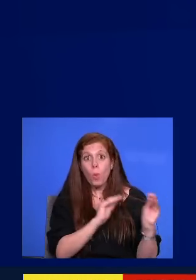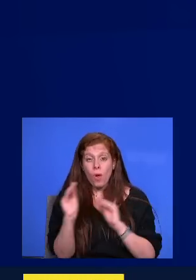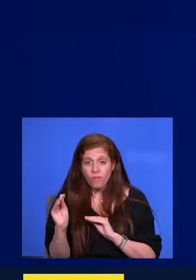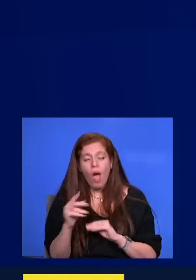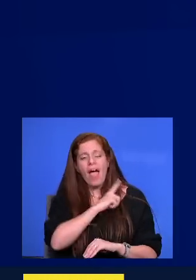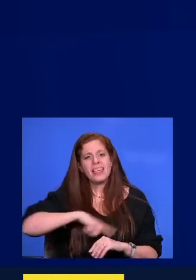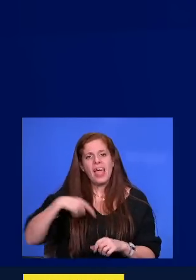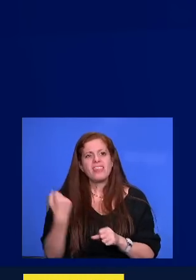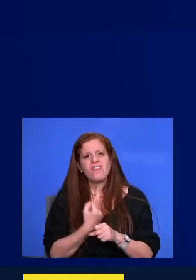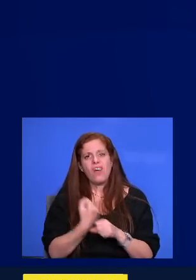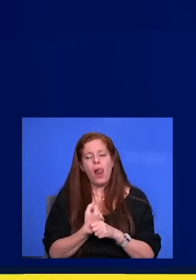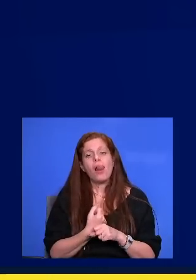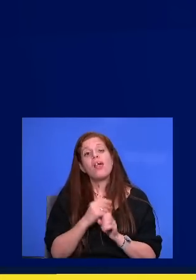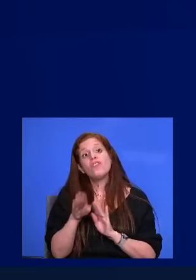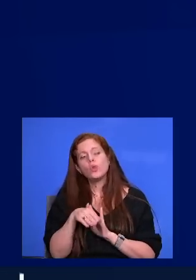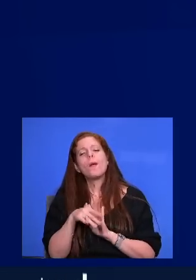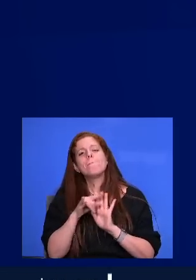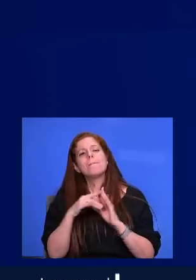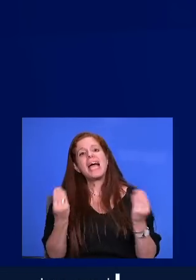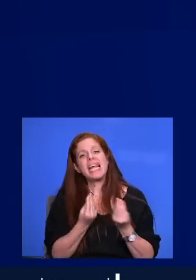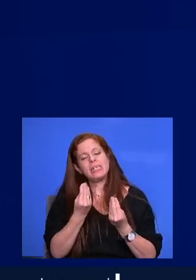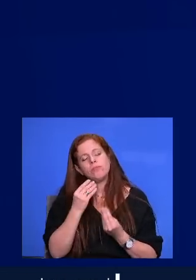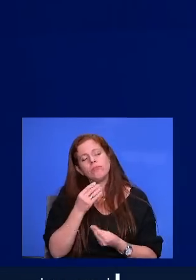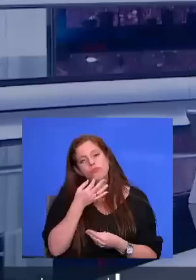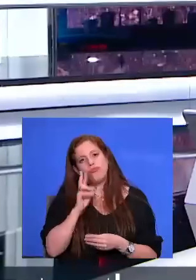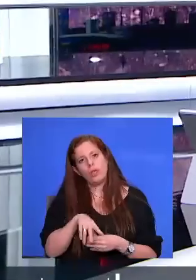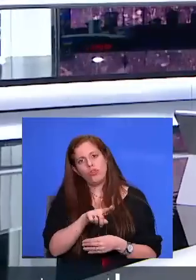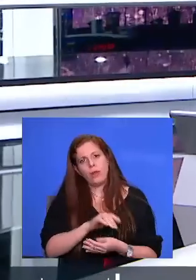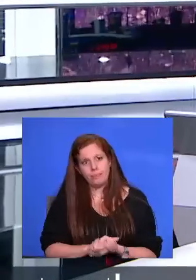העירייה לפנותו בכלים החוקיים העומדים לרשותה.